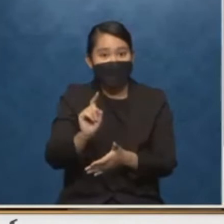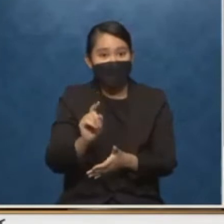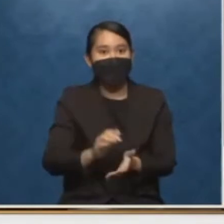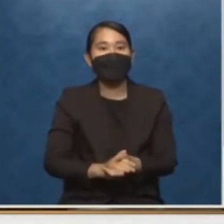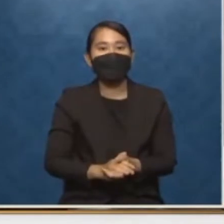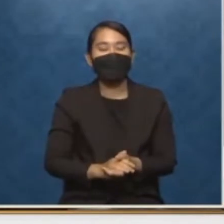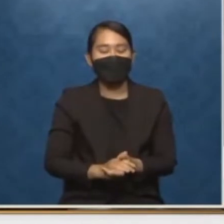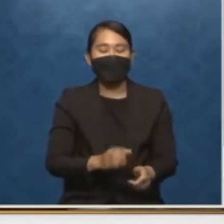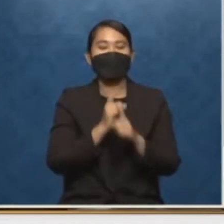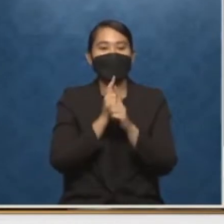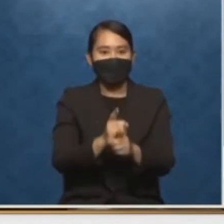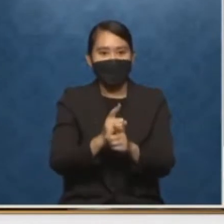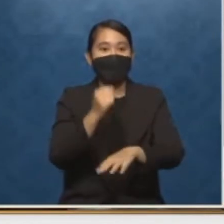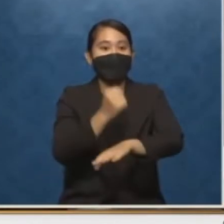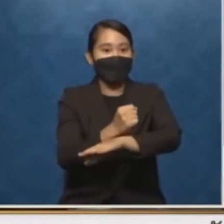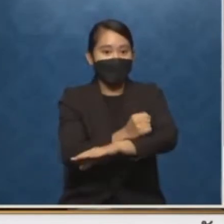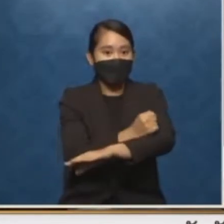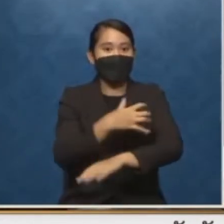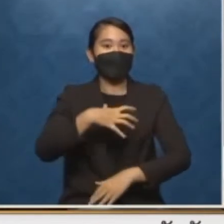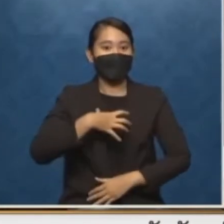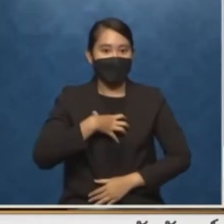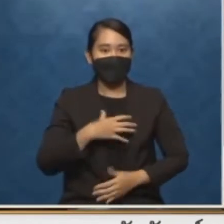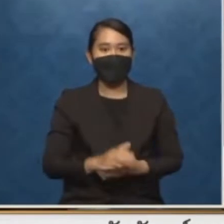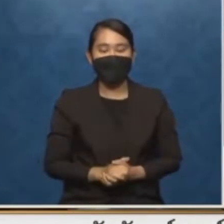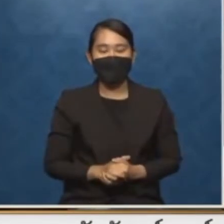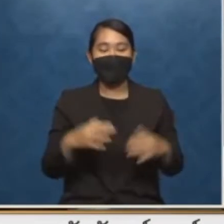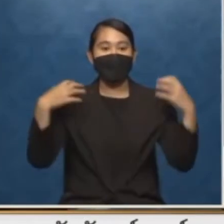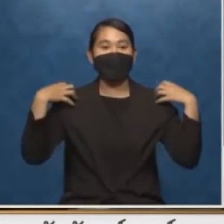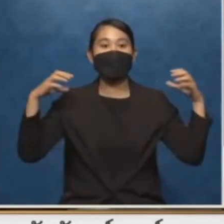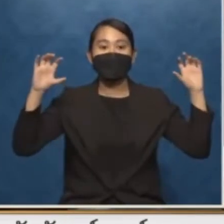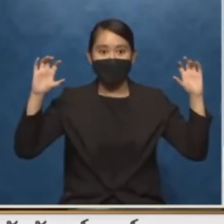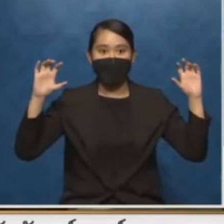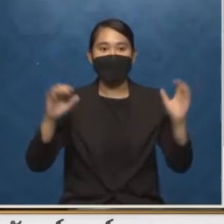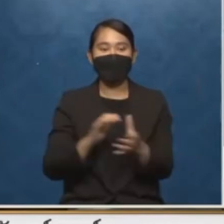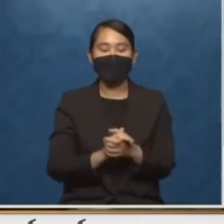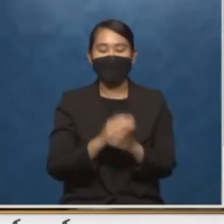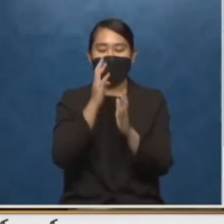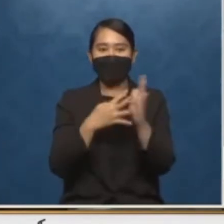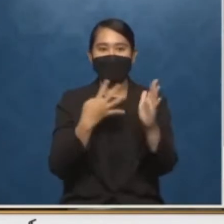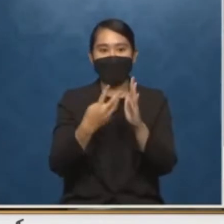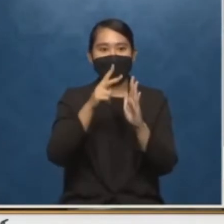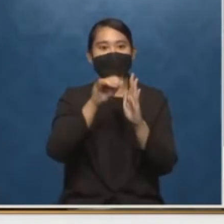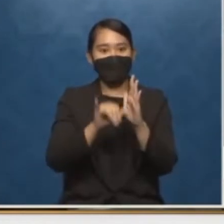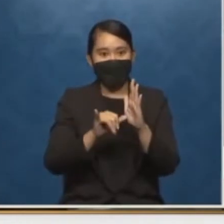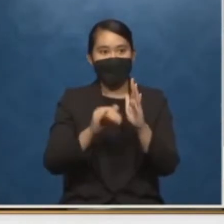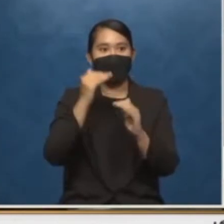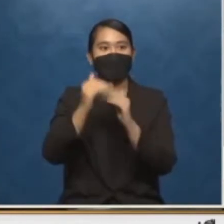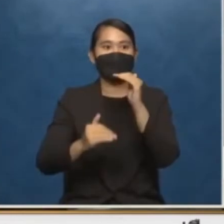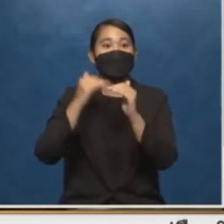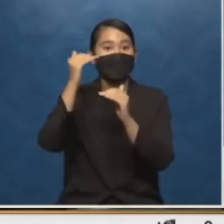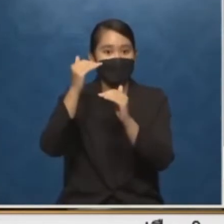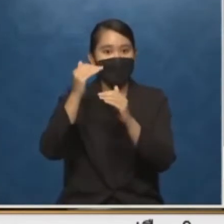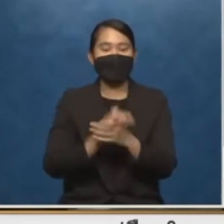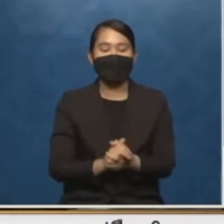แรงงานสาขาที่เป็นนโยบายของรัฐบาลและการเพิ่มขีดความสามารถในการแข่งขันของประเทศโดยการ